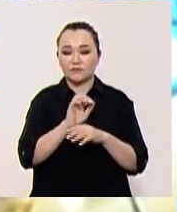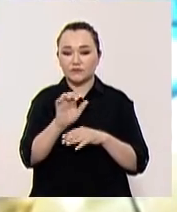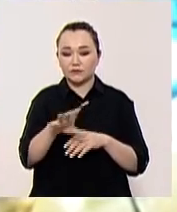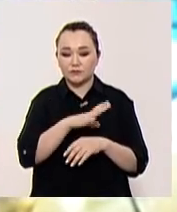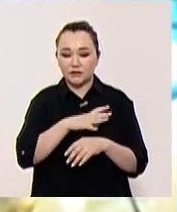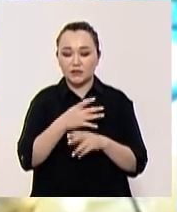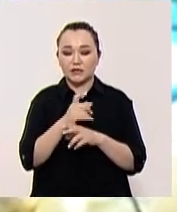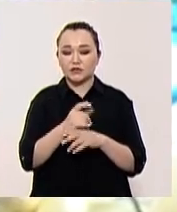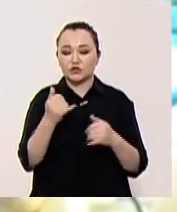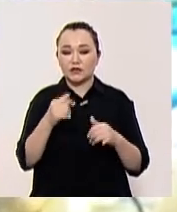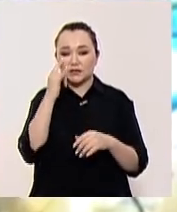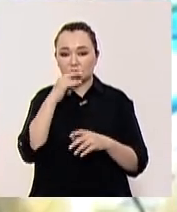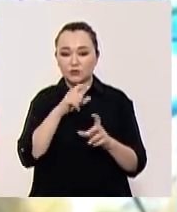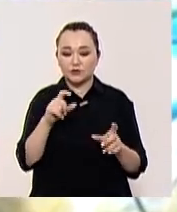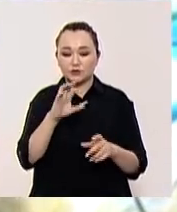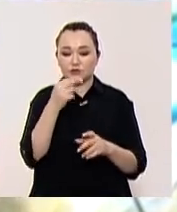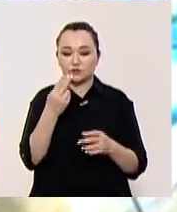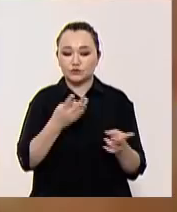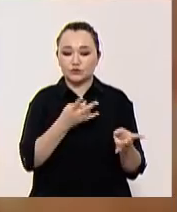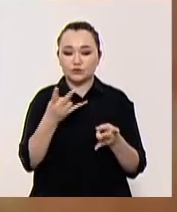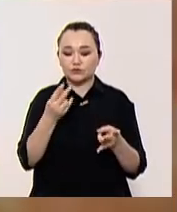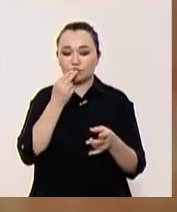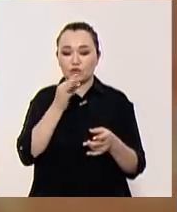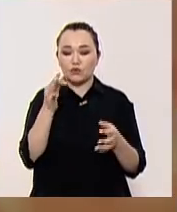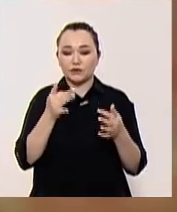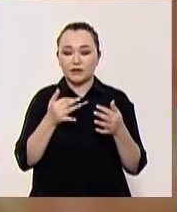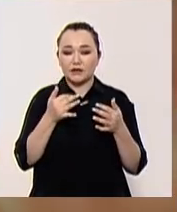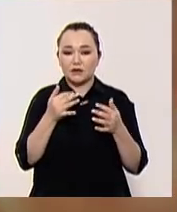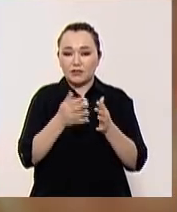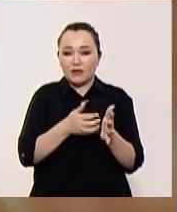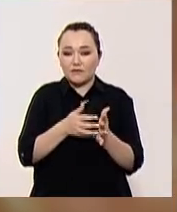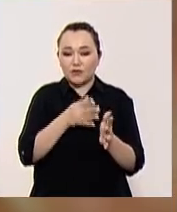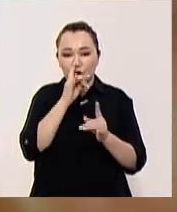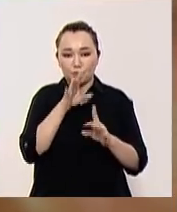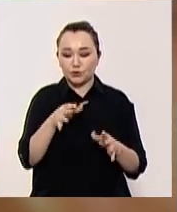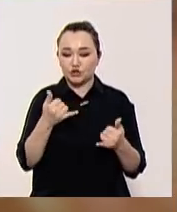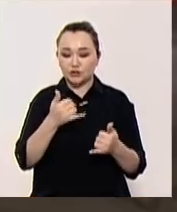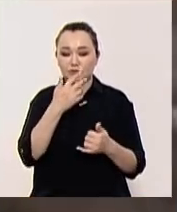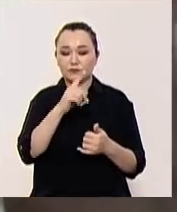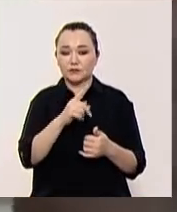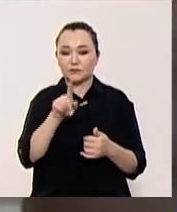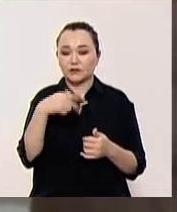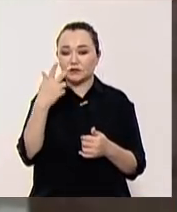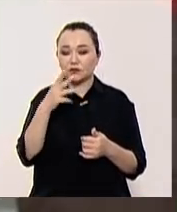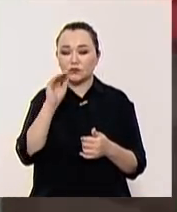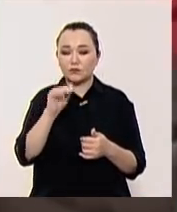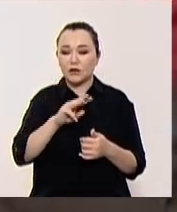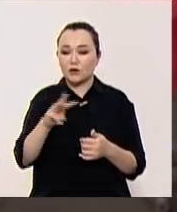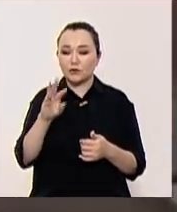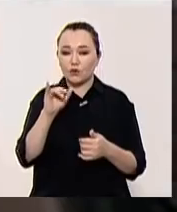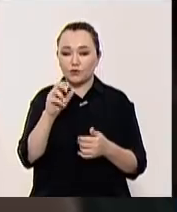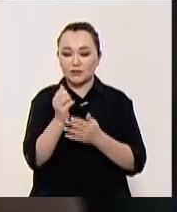биыл қазақстандықтар әлеуметтік маңыз бар азық түліктен тарықпайды деп отыр. Қазір 1,3 миллион тонна азықтың қоры бар